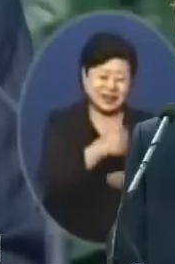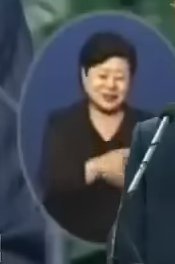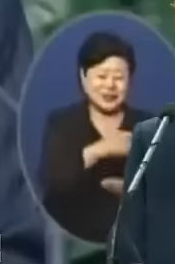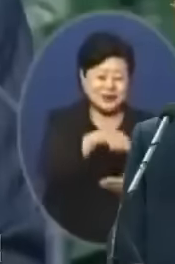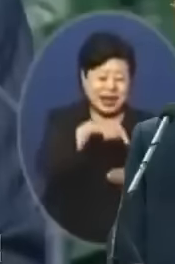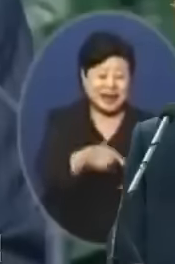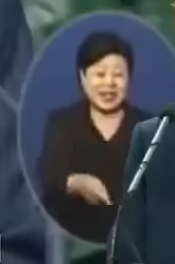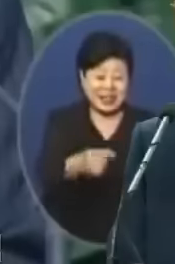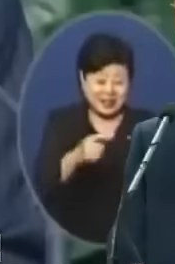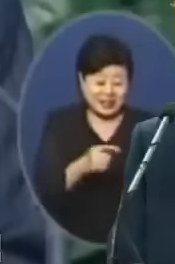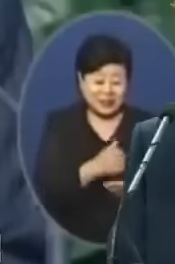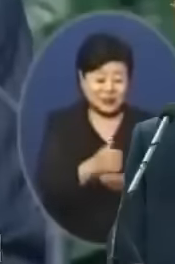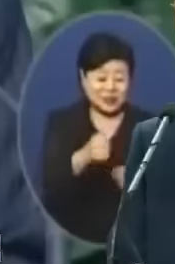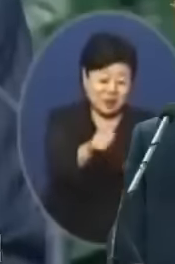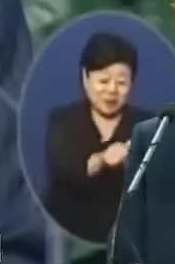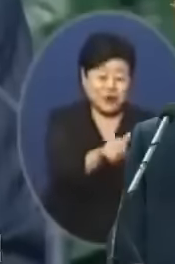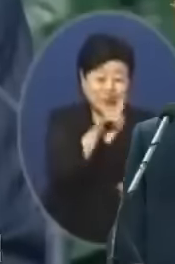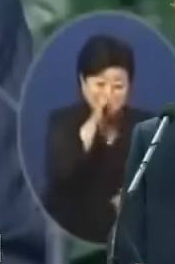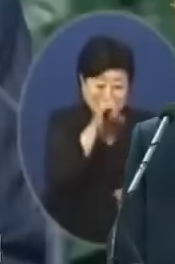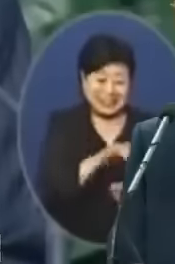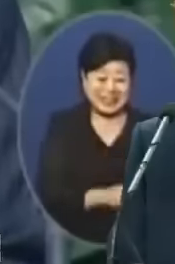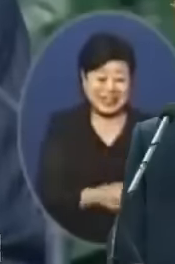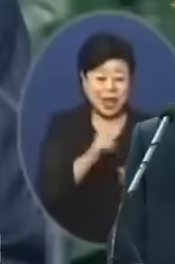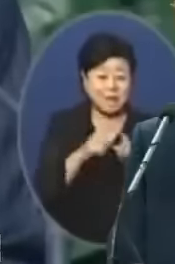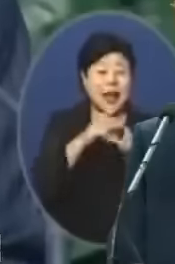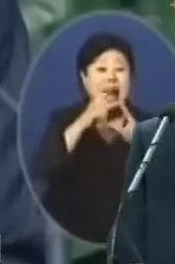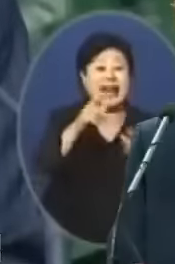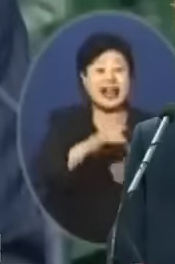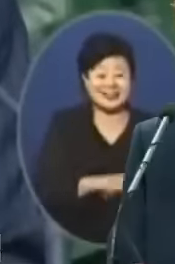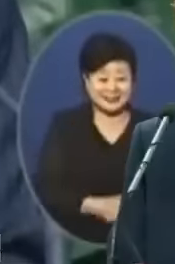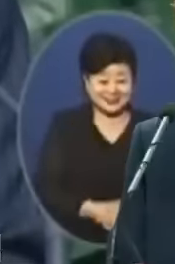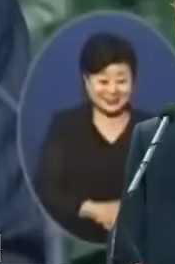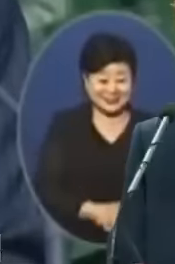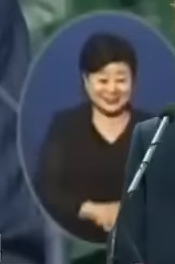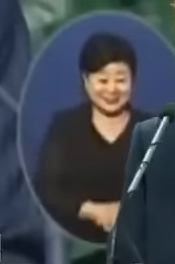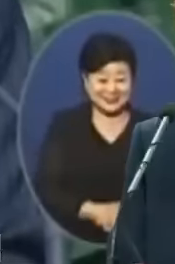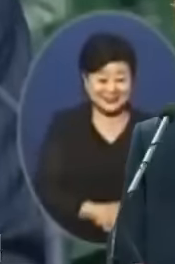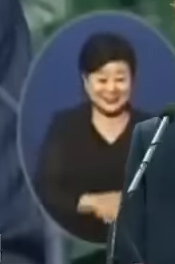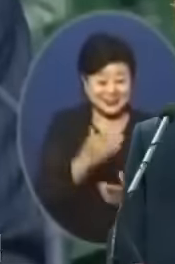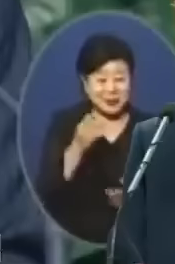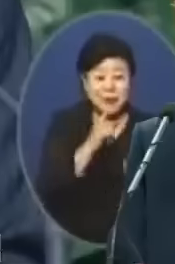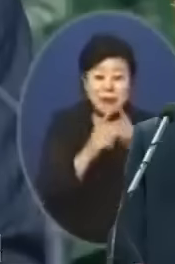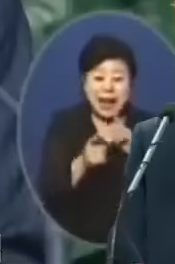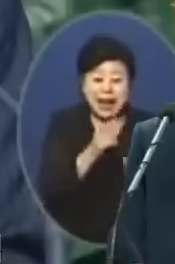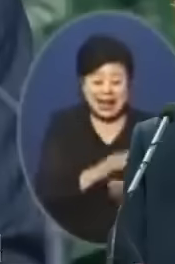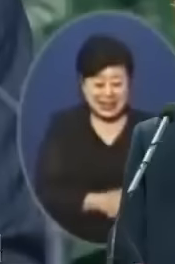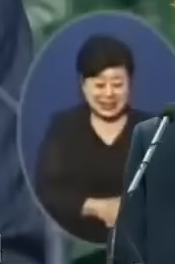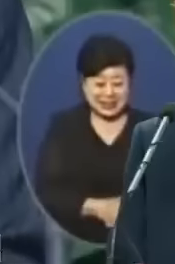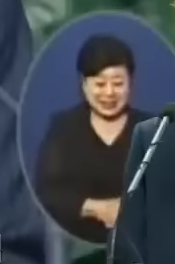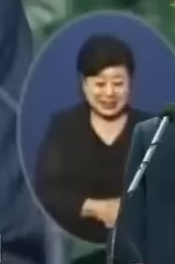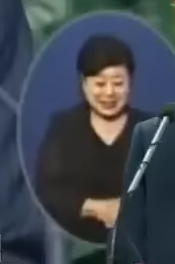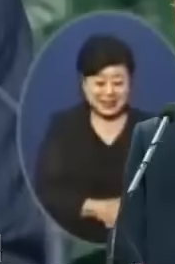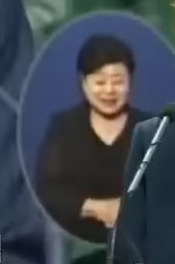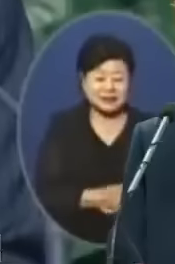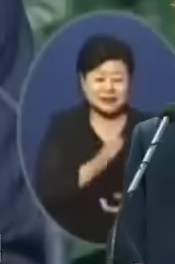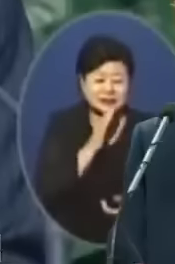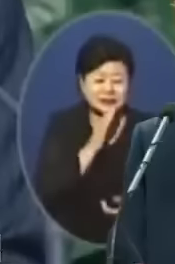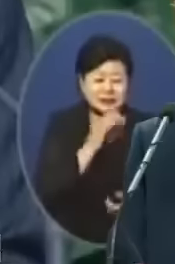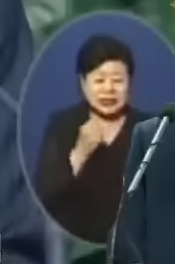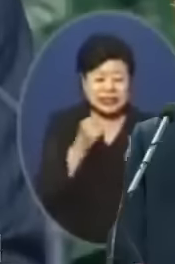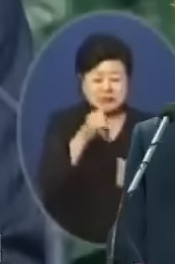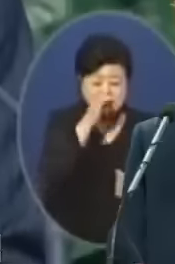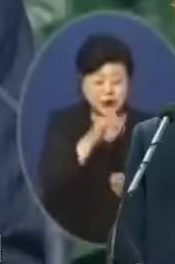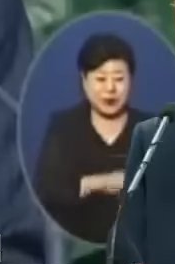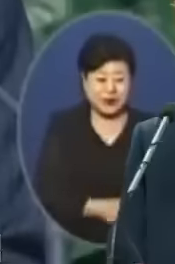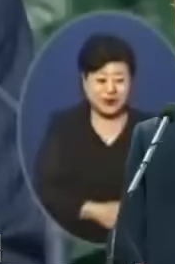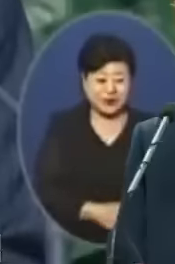주님 안에 있고 나는 주님께 붙어 있습니다. 그렇게 말을 하라고요. 여러분, 말이 굉장한 파워가 있는